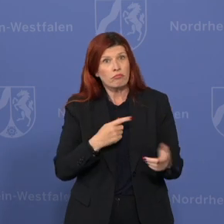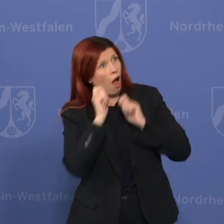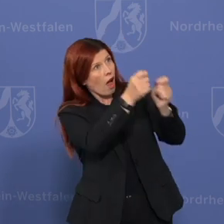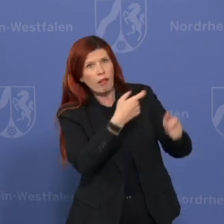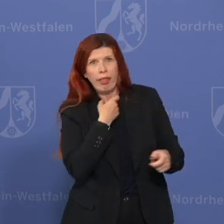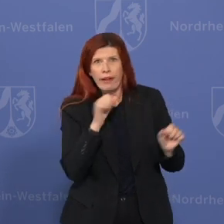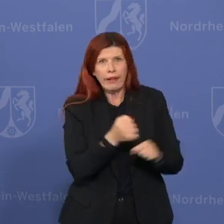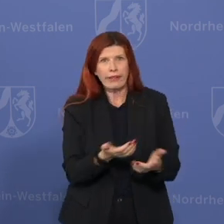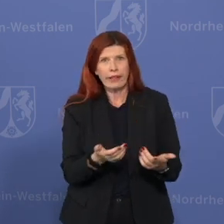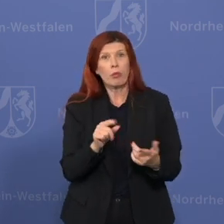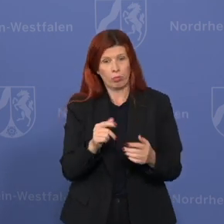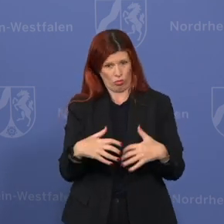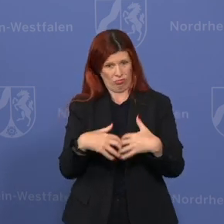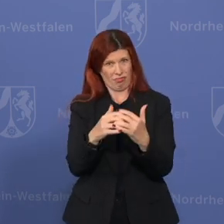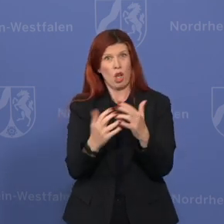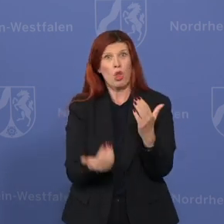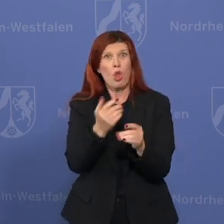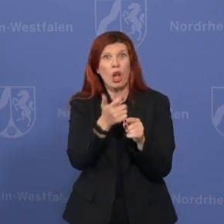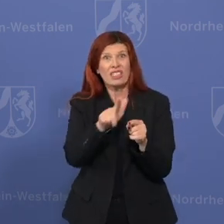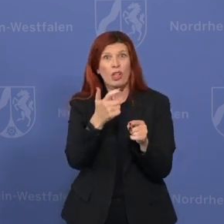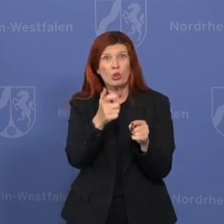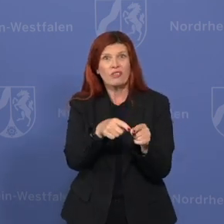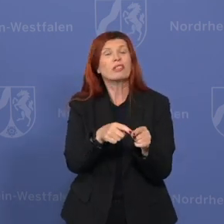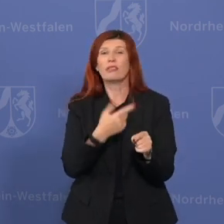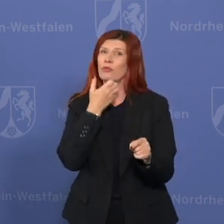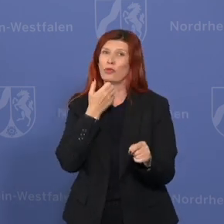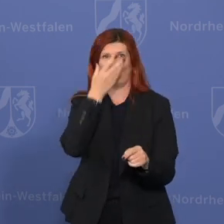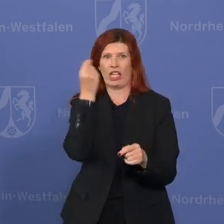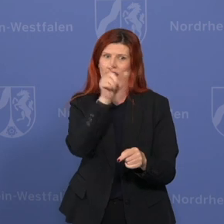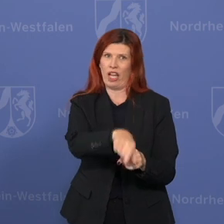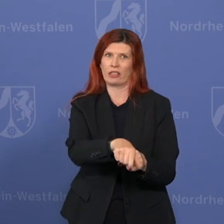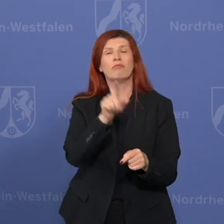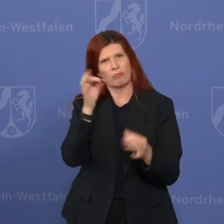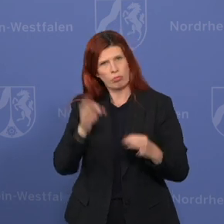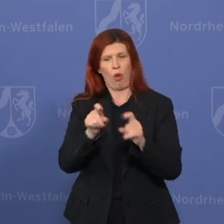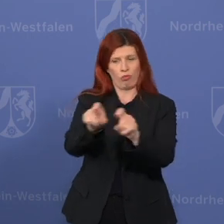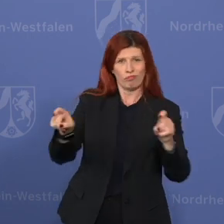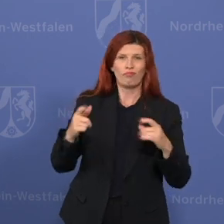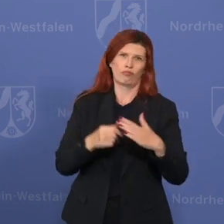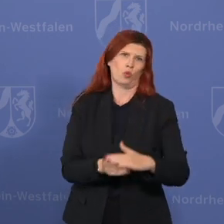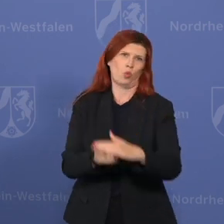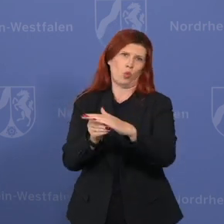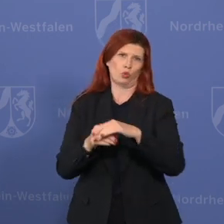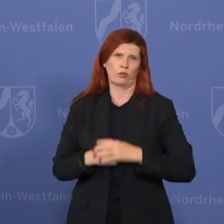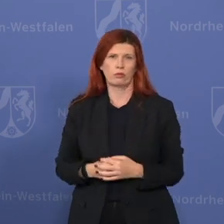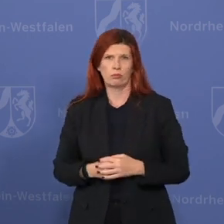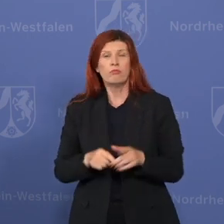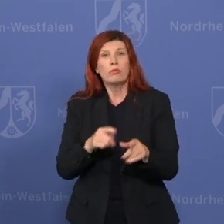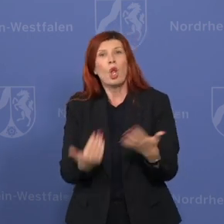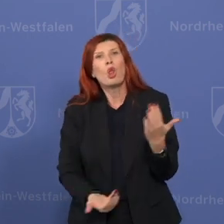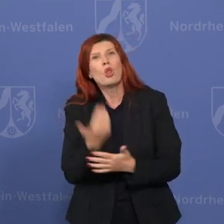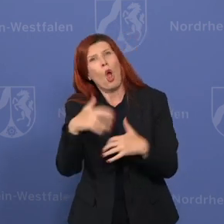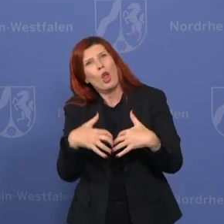überbrücken. Es ist uns da ein wichtiges Anliegen, auch diese Zielgruppe weiter zu unterstützen. Denn keine Idee soll durch